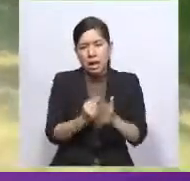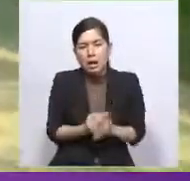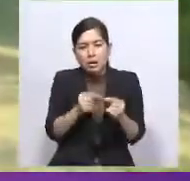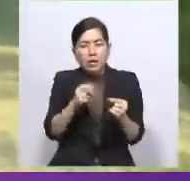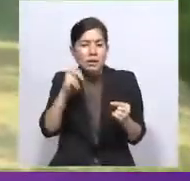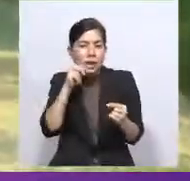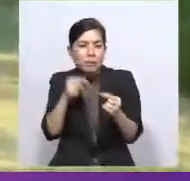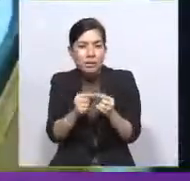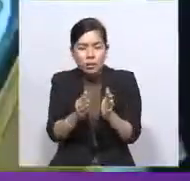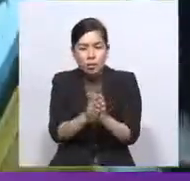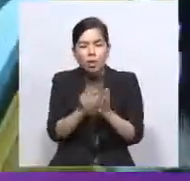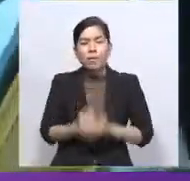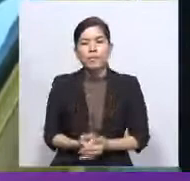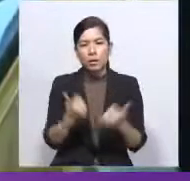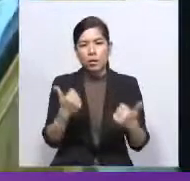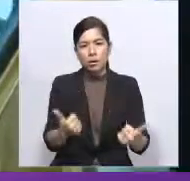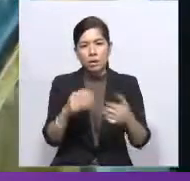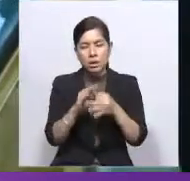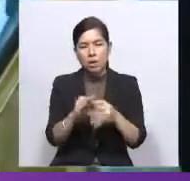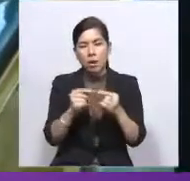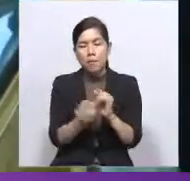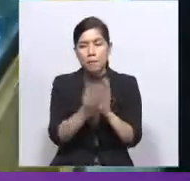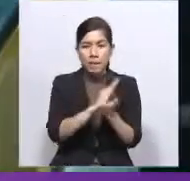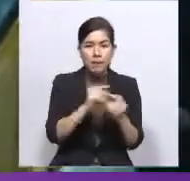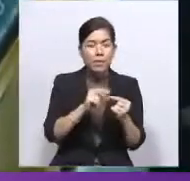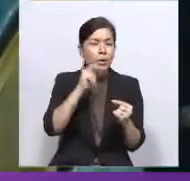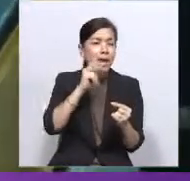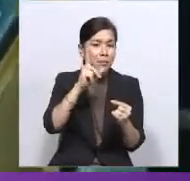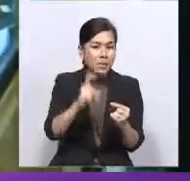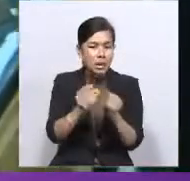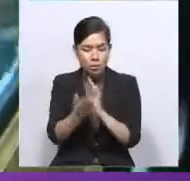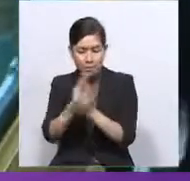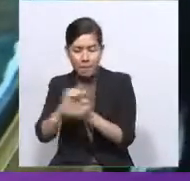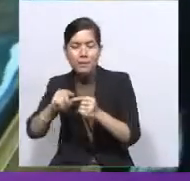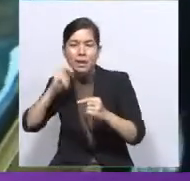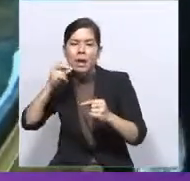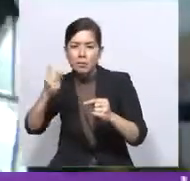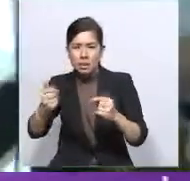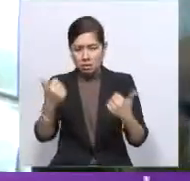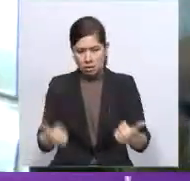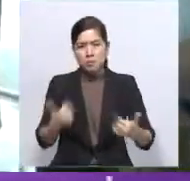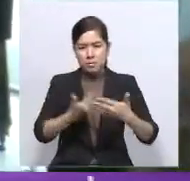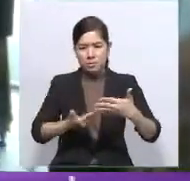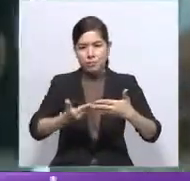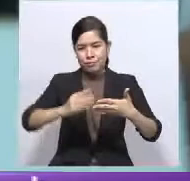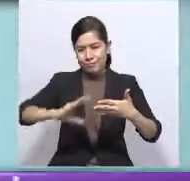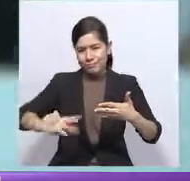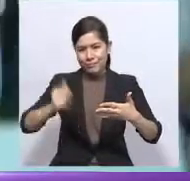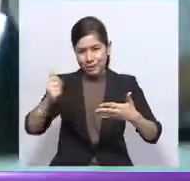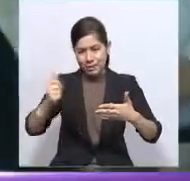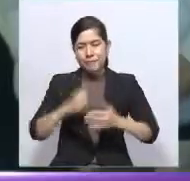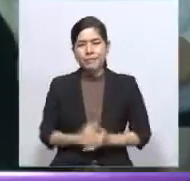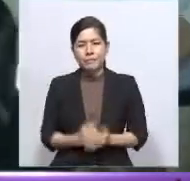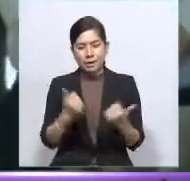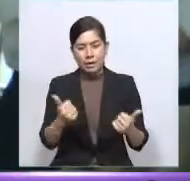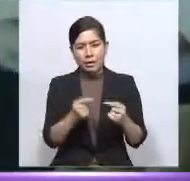าะชายฝั่งที่ขณะนี้แนวโน้มของการบำบัดน้ำเสียและการกัดเซาะชายฝั่งของประเทศไทยมีแนวโน้มที่ดีขึ้นเนื่องจากทุก